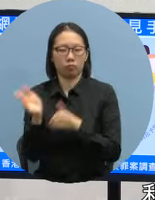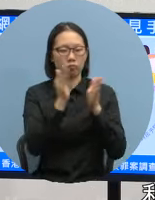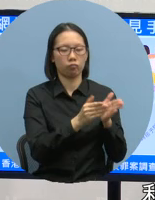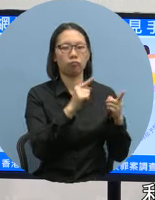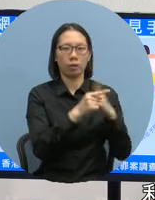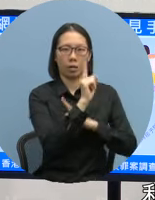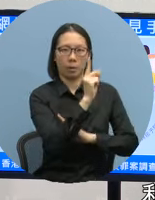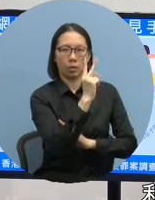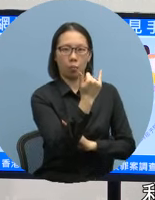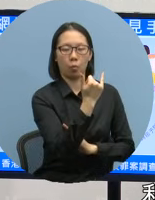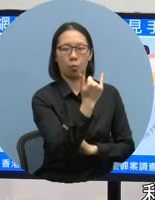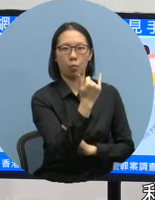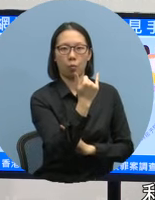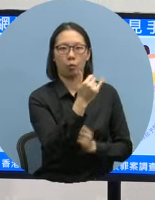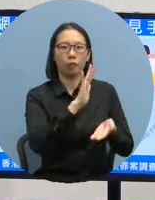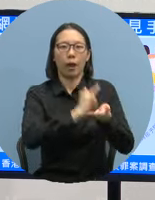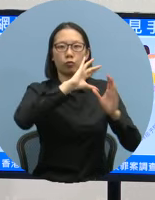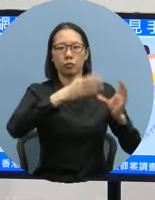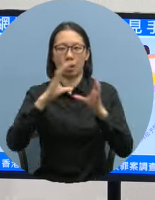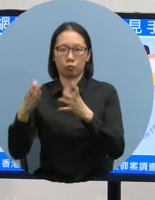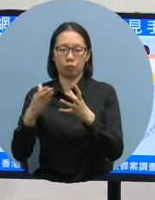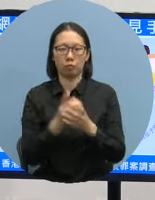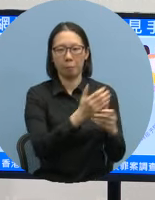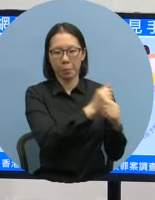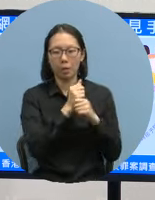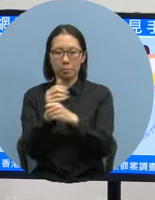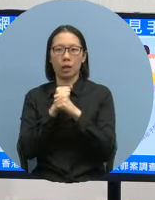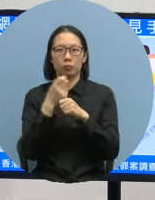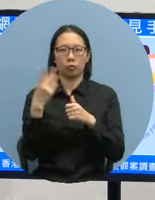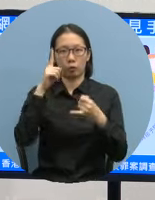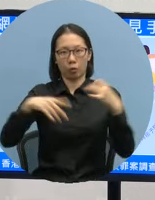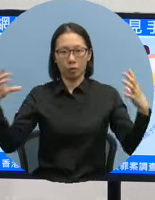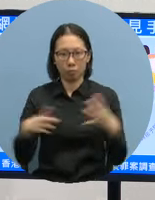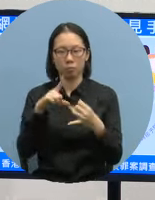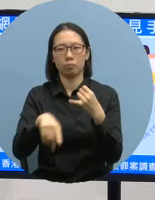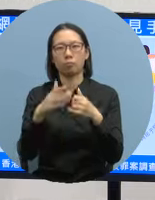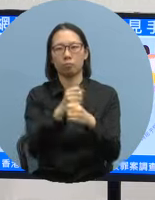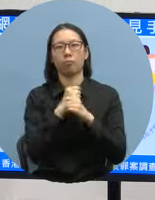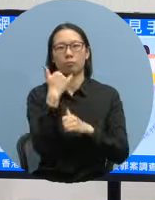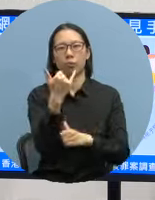126名受害人的犯罪集團，和成功拘捕了6名人士的。